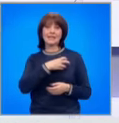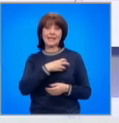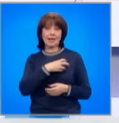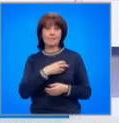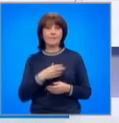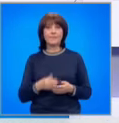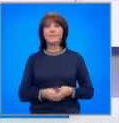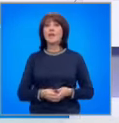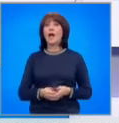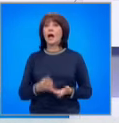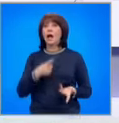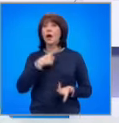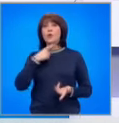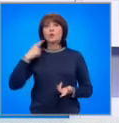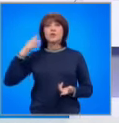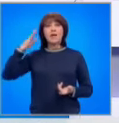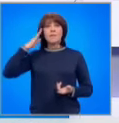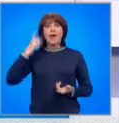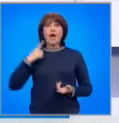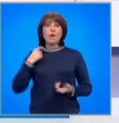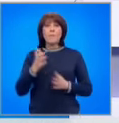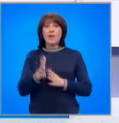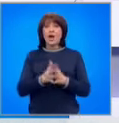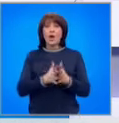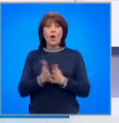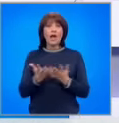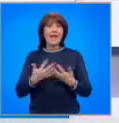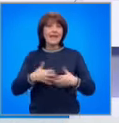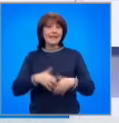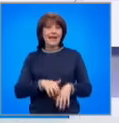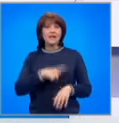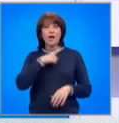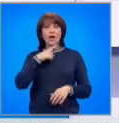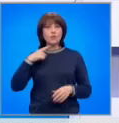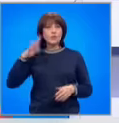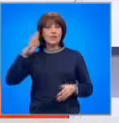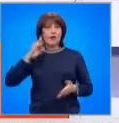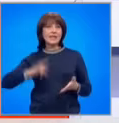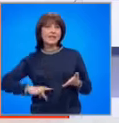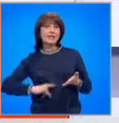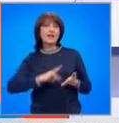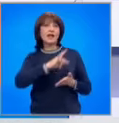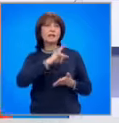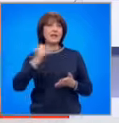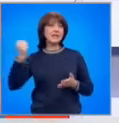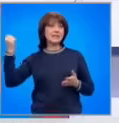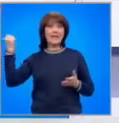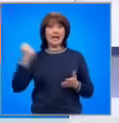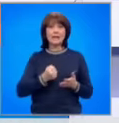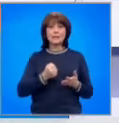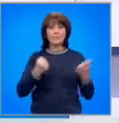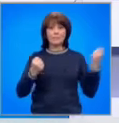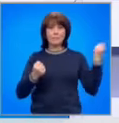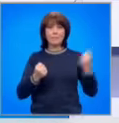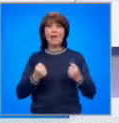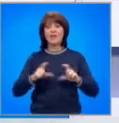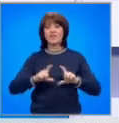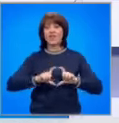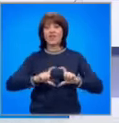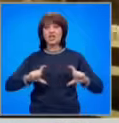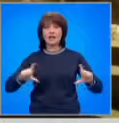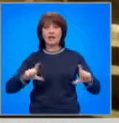Извън бойното поле, руската армия губи хора и техника. Отново руски военен самолет се разбива в жилищна сграда. Този път това се случи